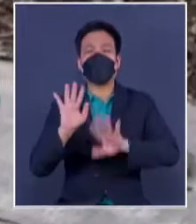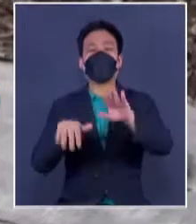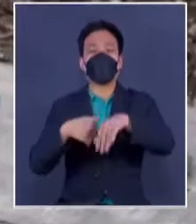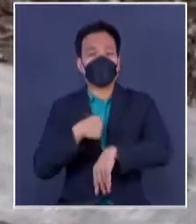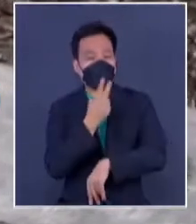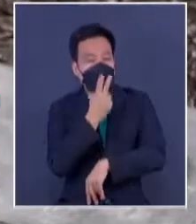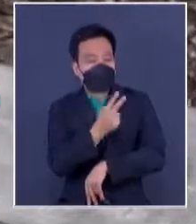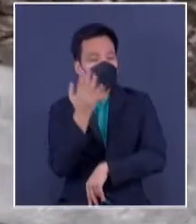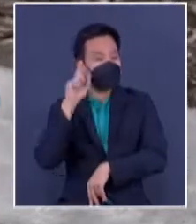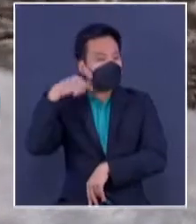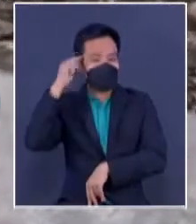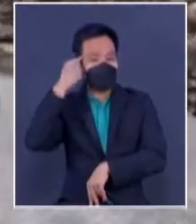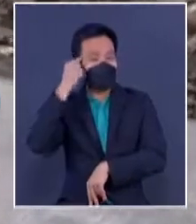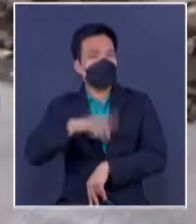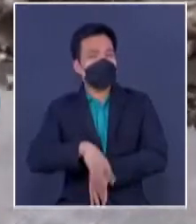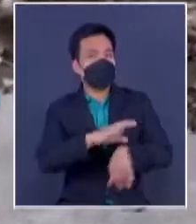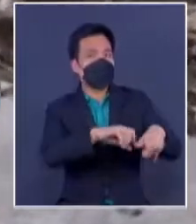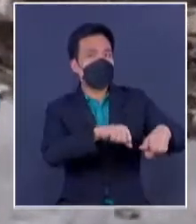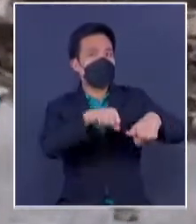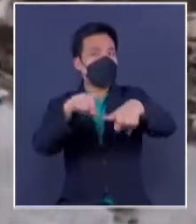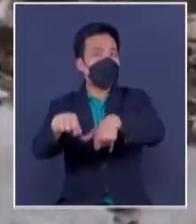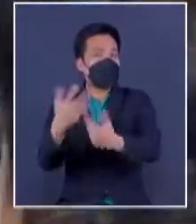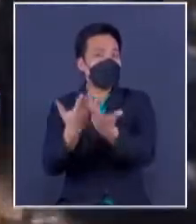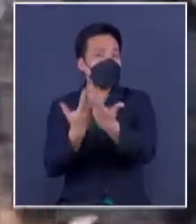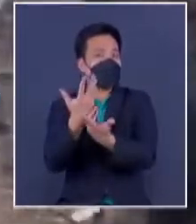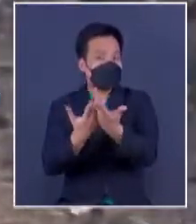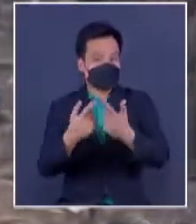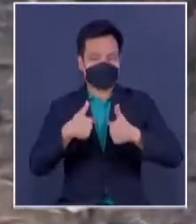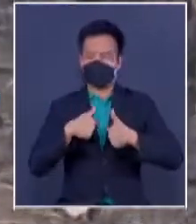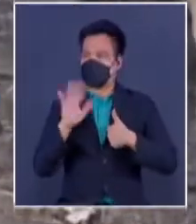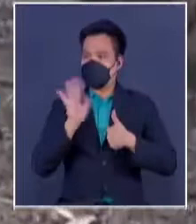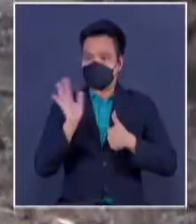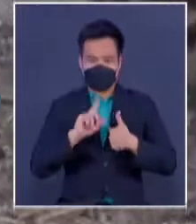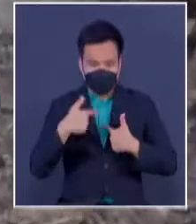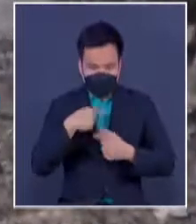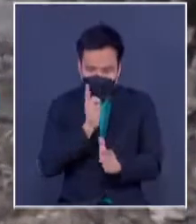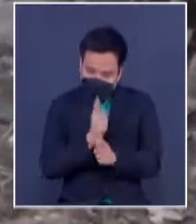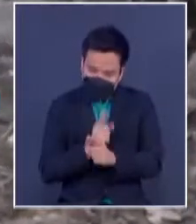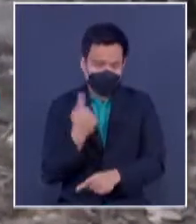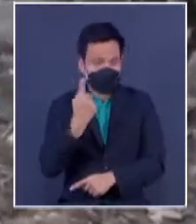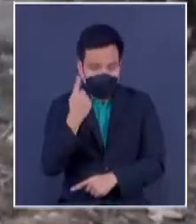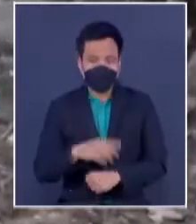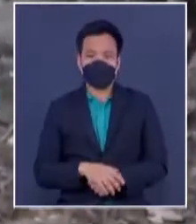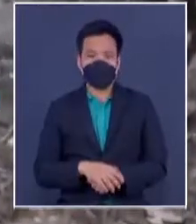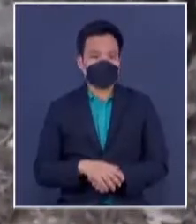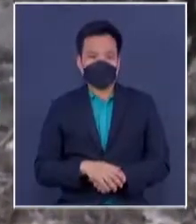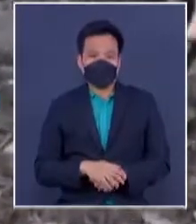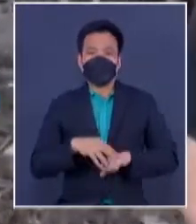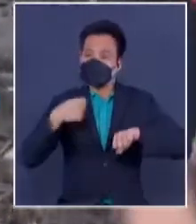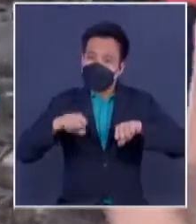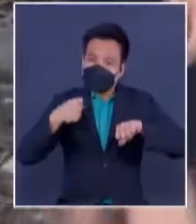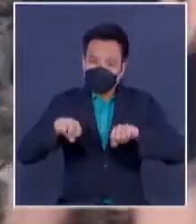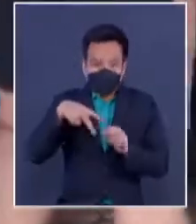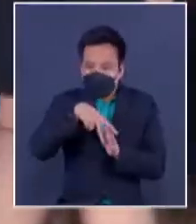าควายไปกินหญ้าเธอเอะใจแล้วไม่ใช่แล้วเธอเนี่ยเป็นเจ้าของคนเดียวไม่มีอีกคนนึงเลยขี่มอเตอร์ไซค์แบบเมื่อกี้ครับแล้วก็ถ่ายคลิปไปด้วยนะครับ